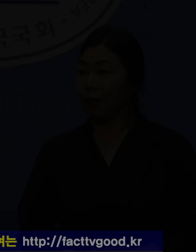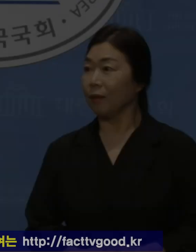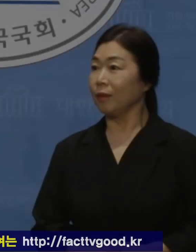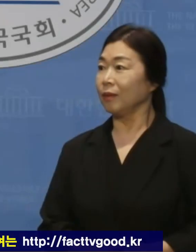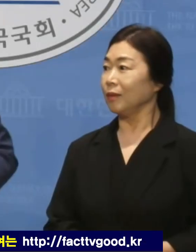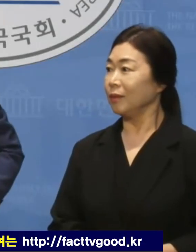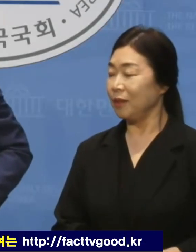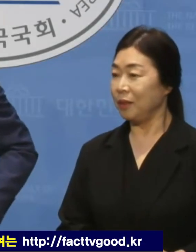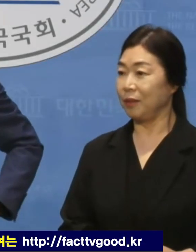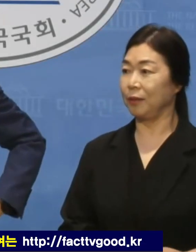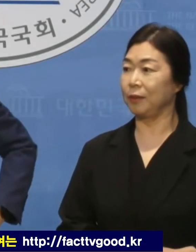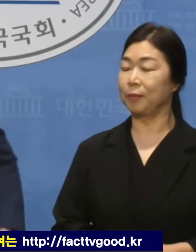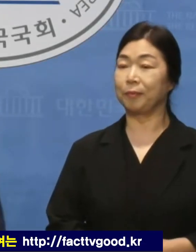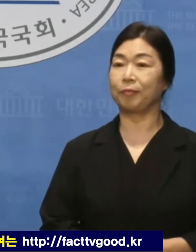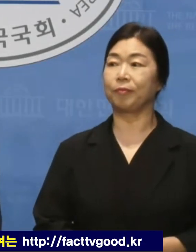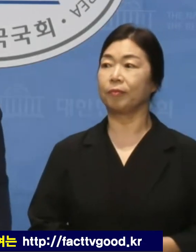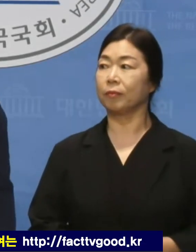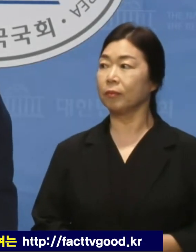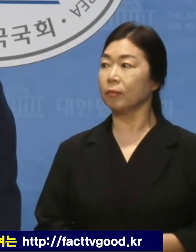기도 계속 하고 계시네요.